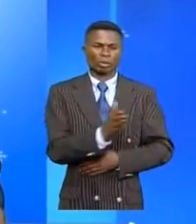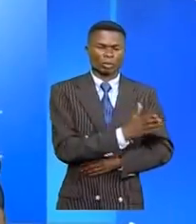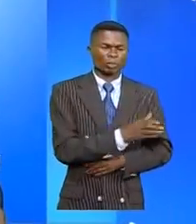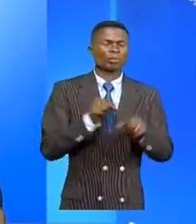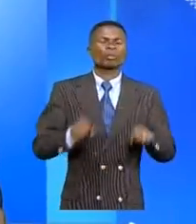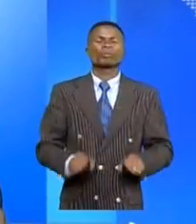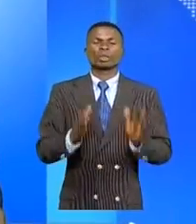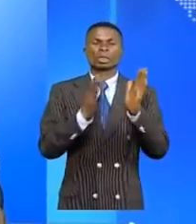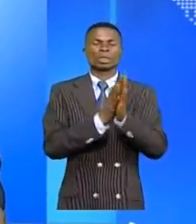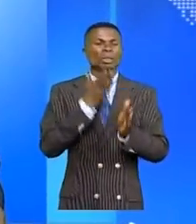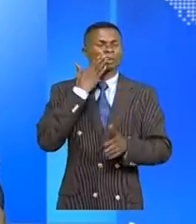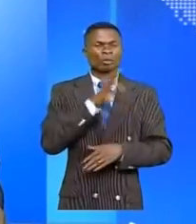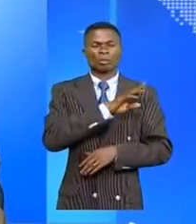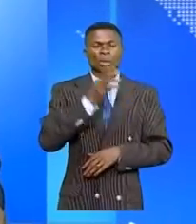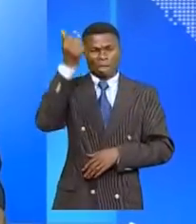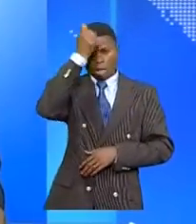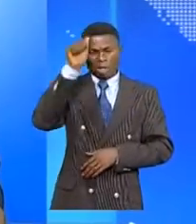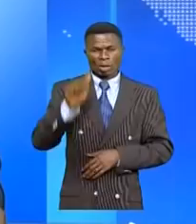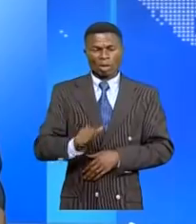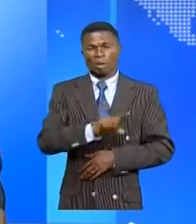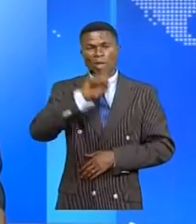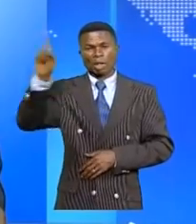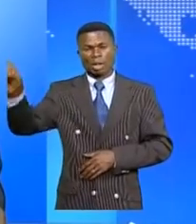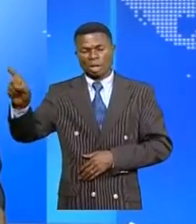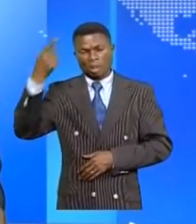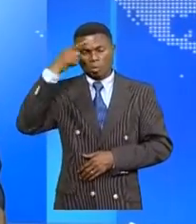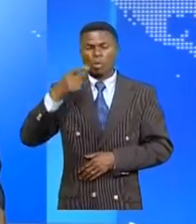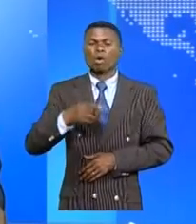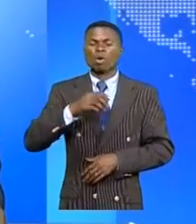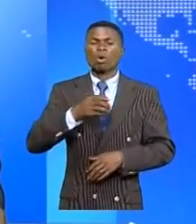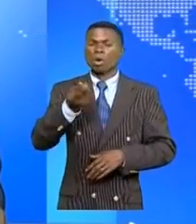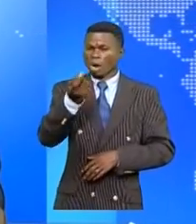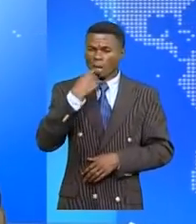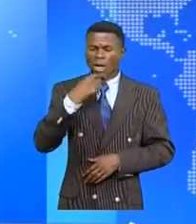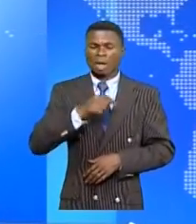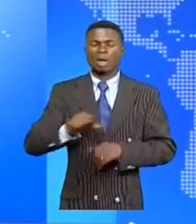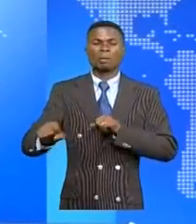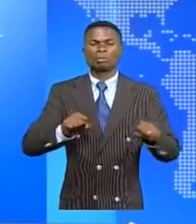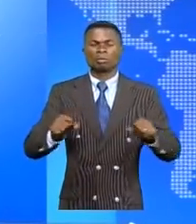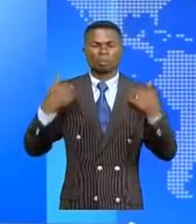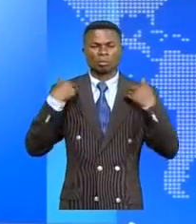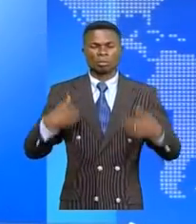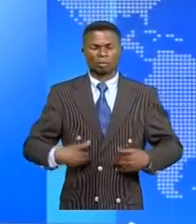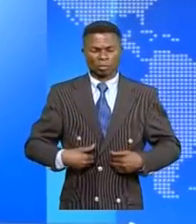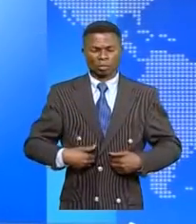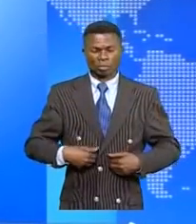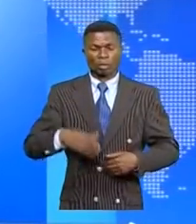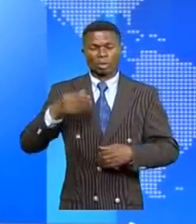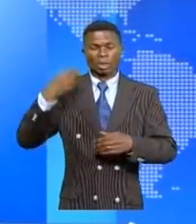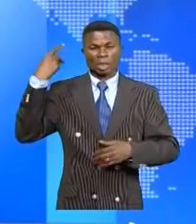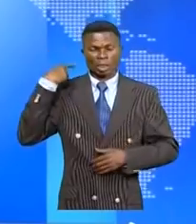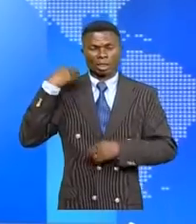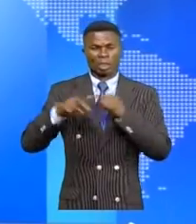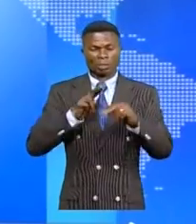Décédé le 10 mars dernier en Afrique du Sud, où il s'était rendu pour des soins médicaux, Henri Thomas Lokondo s'est démarqué par ses